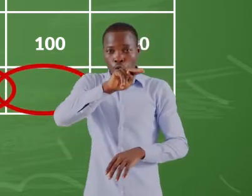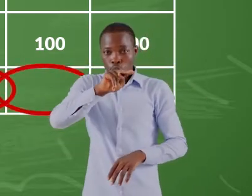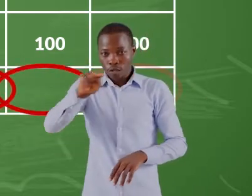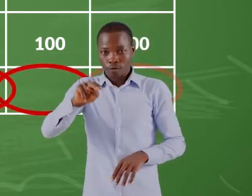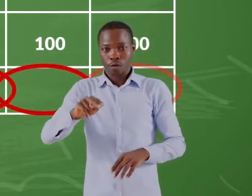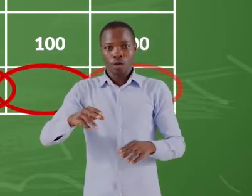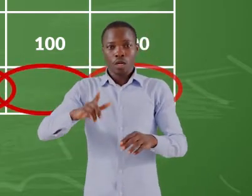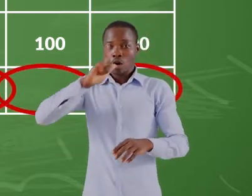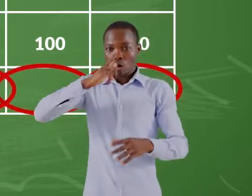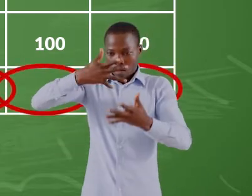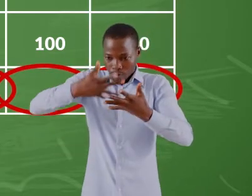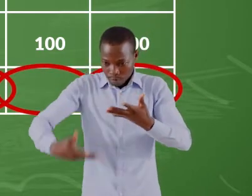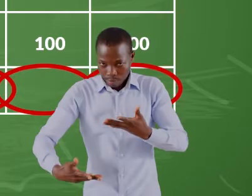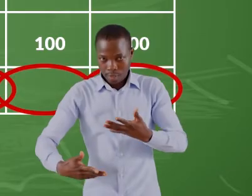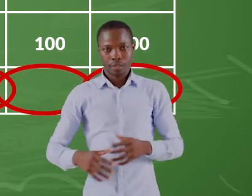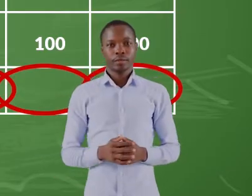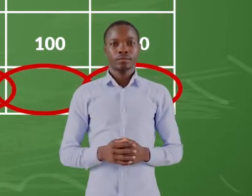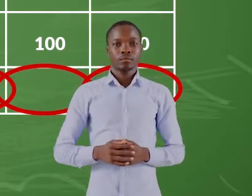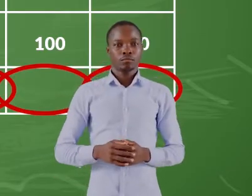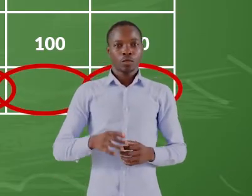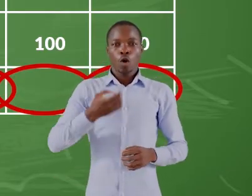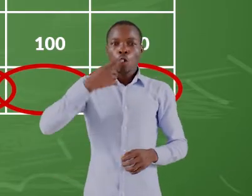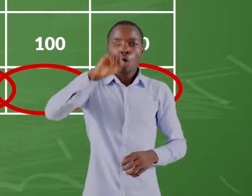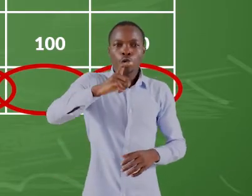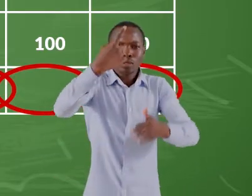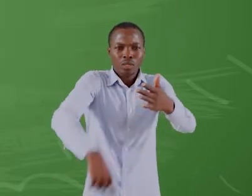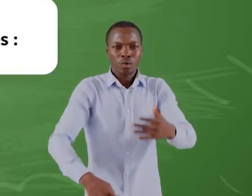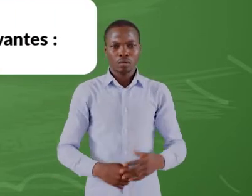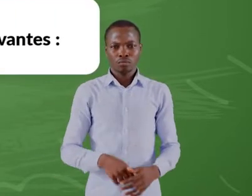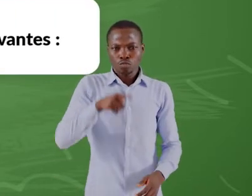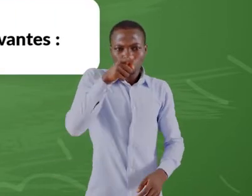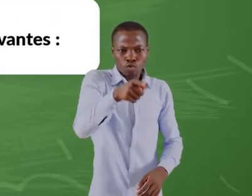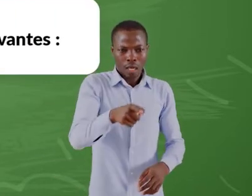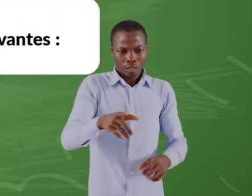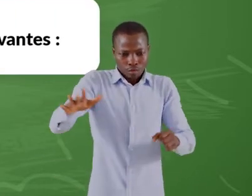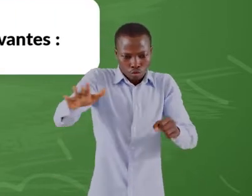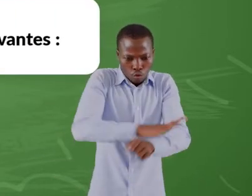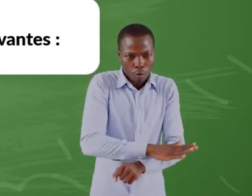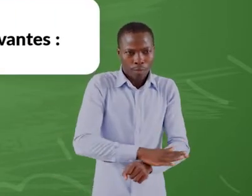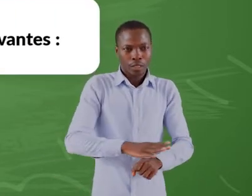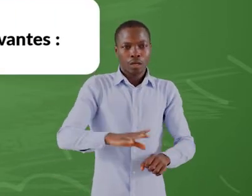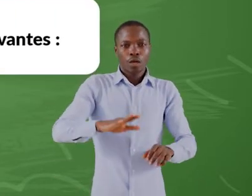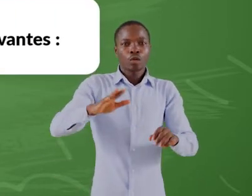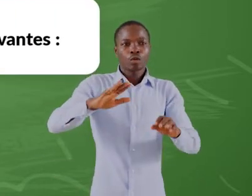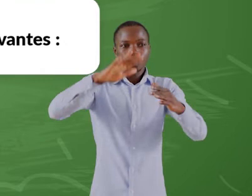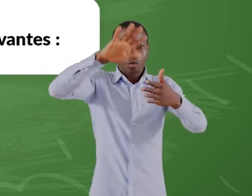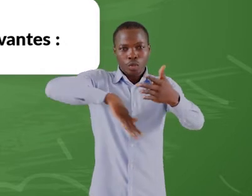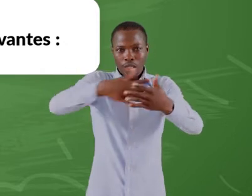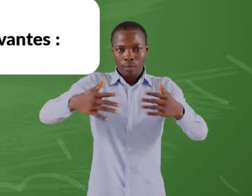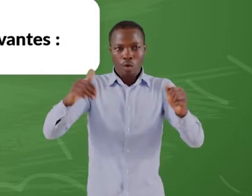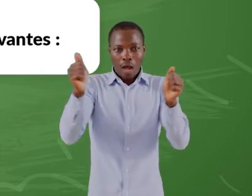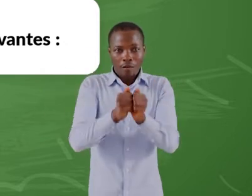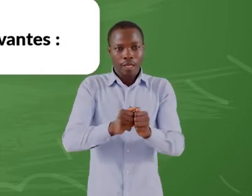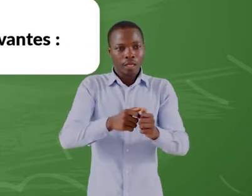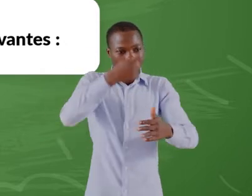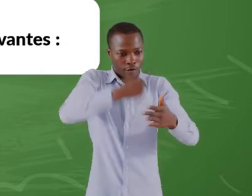la perméabilité. Alors la consigne complète le tableau à l'aide des